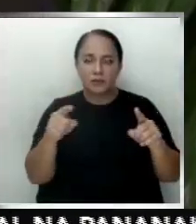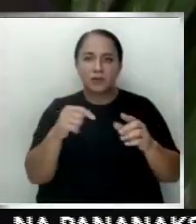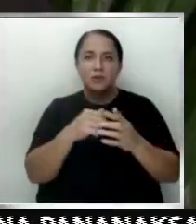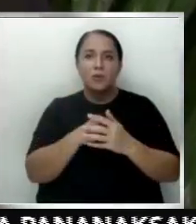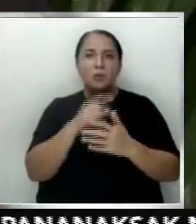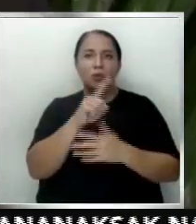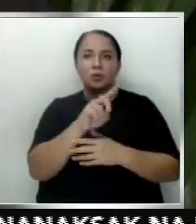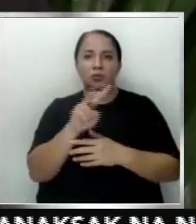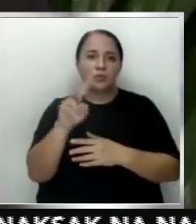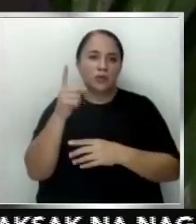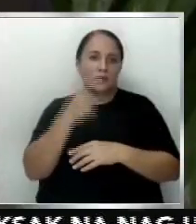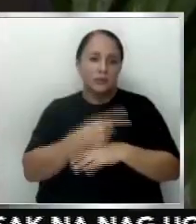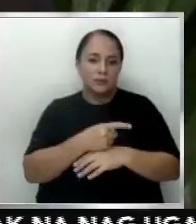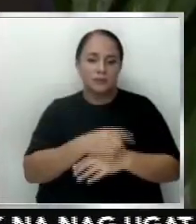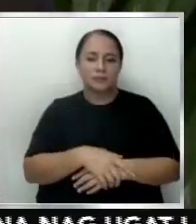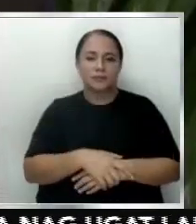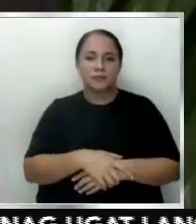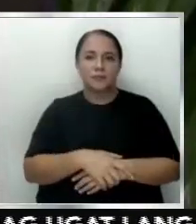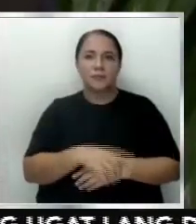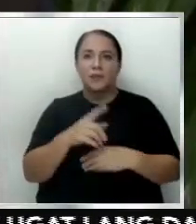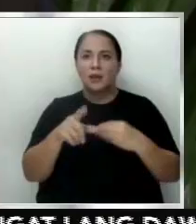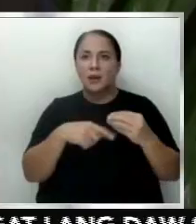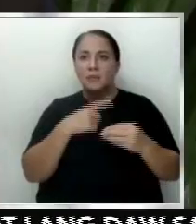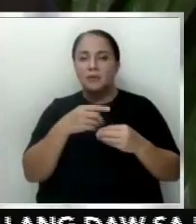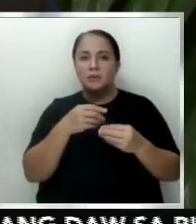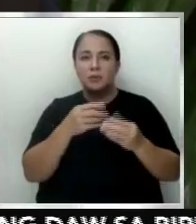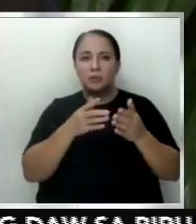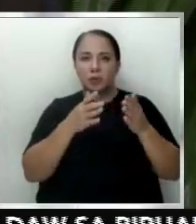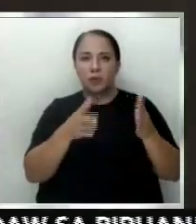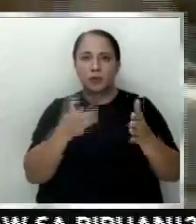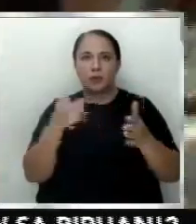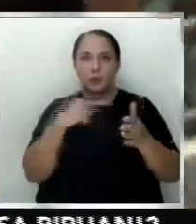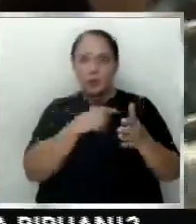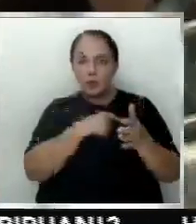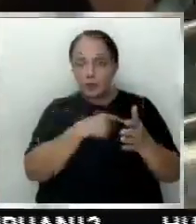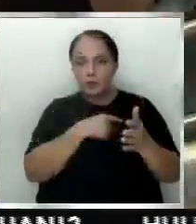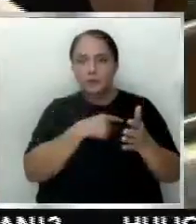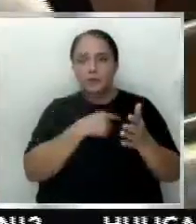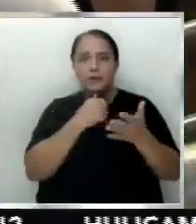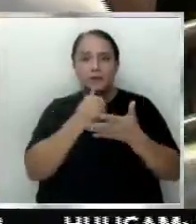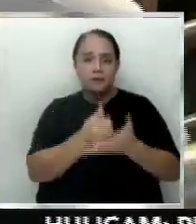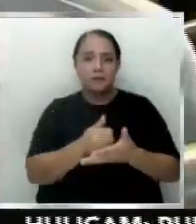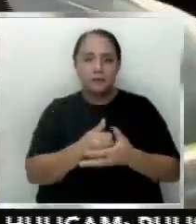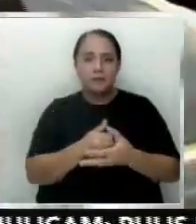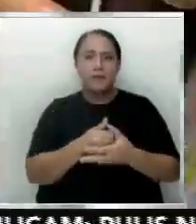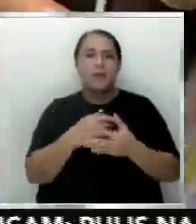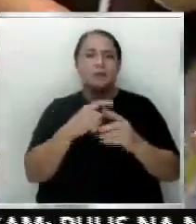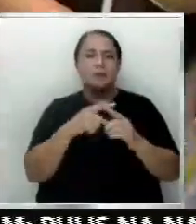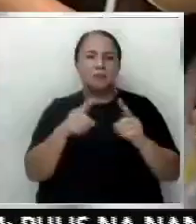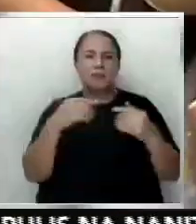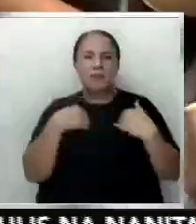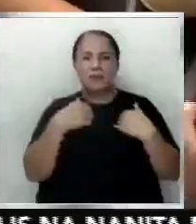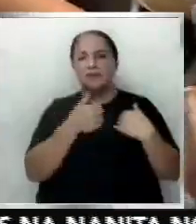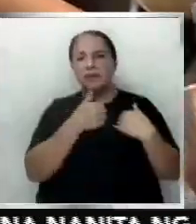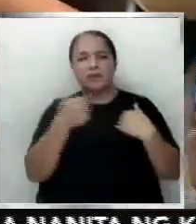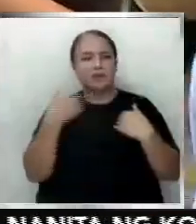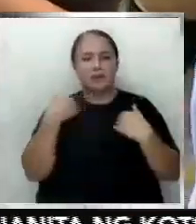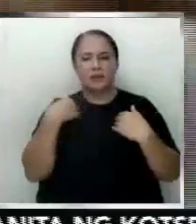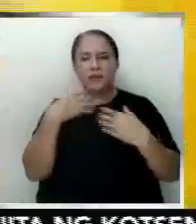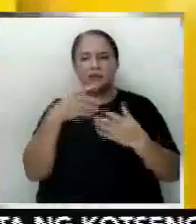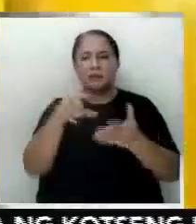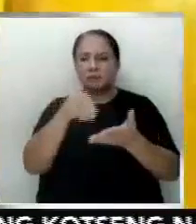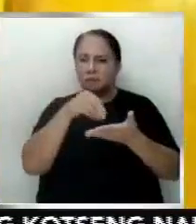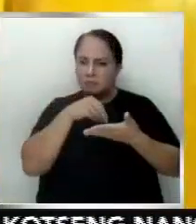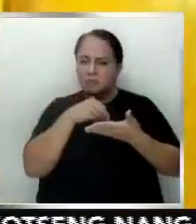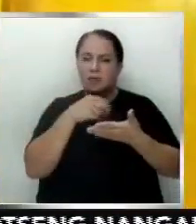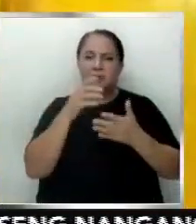1 or 2 days about the manner in which we will help. Pero may iba pang hindi nakakatanggap ng kanilang back wages.